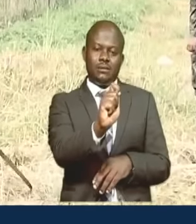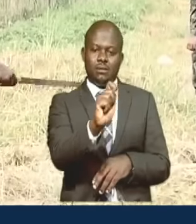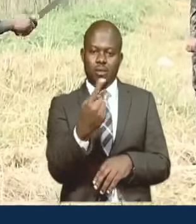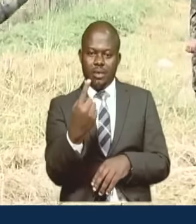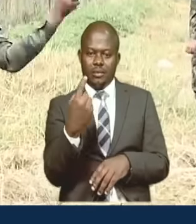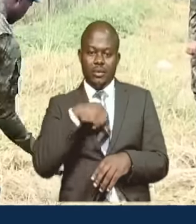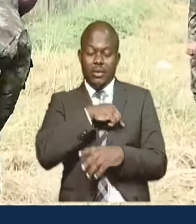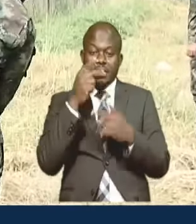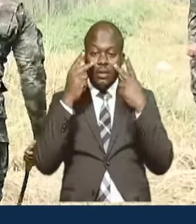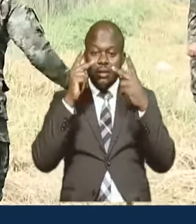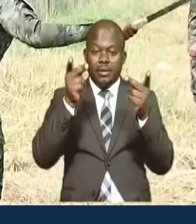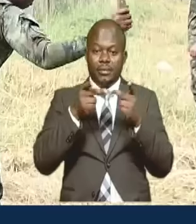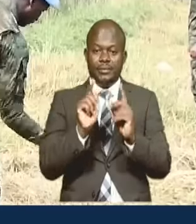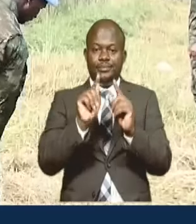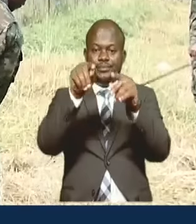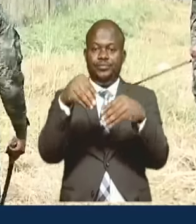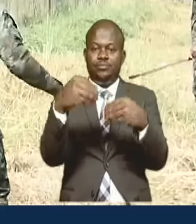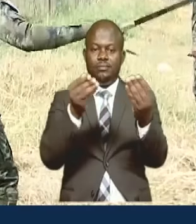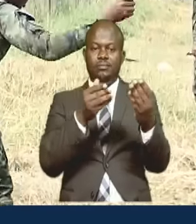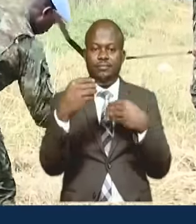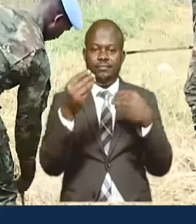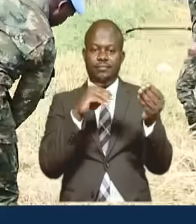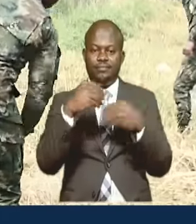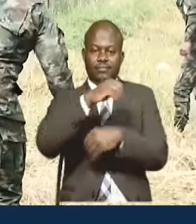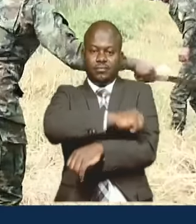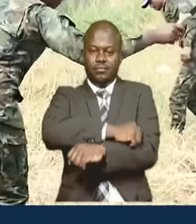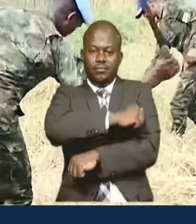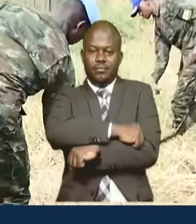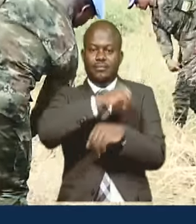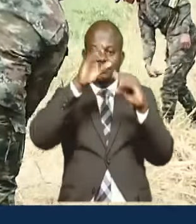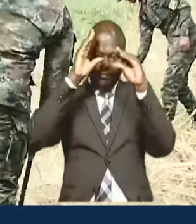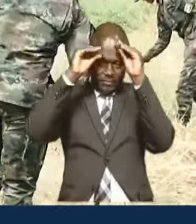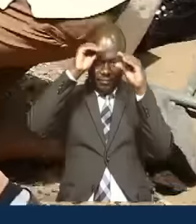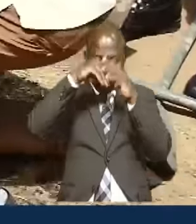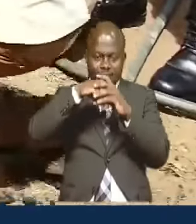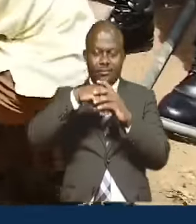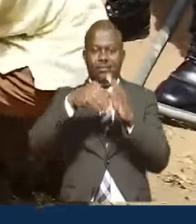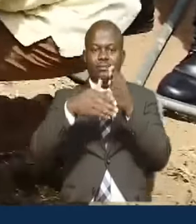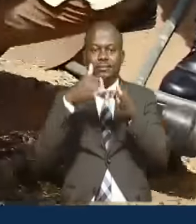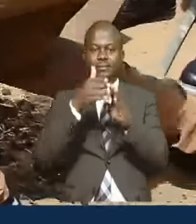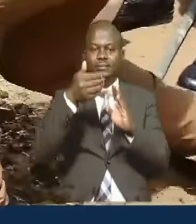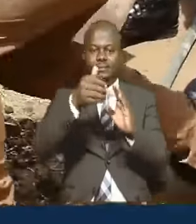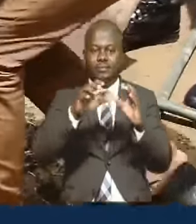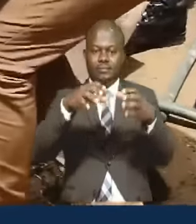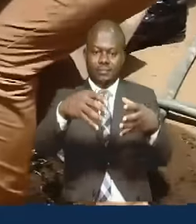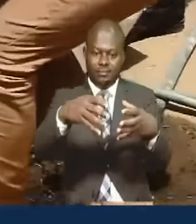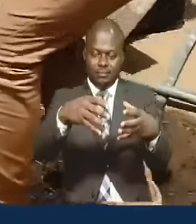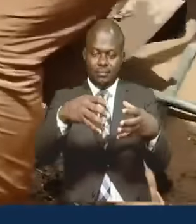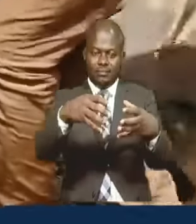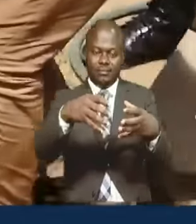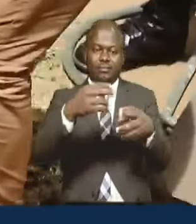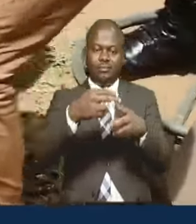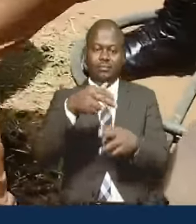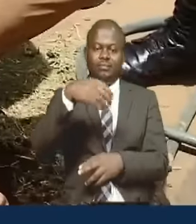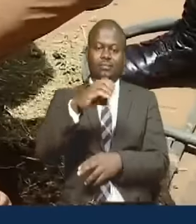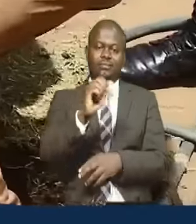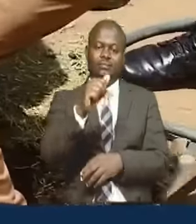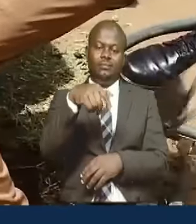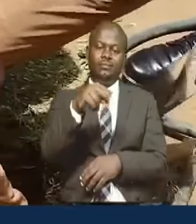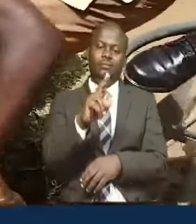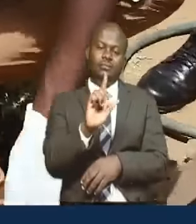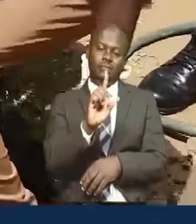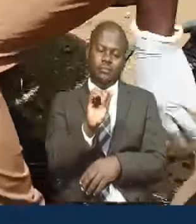bari bagiye gutanga ibikoresho by'ishuri ku banyeshuri biga ku ishuri ryubatswe n'iyo batayo, ryitwa Kapuri. Ni ishuri ribanza rya